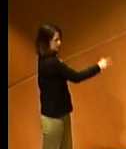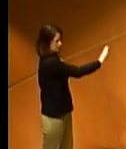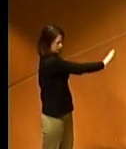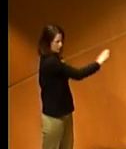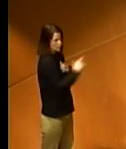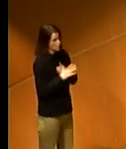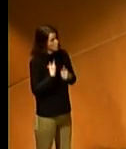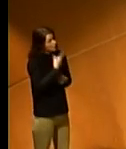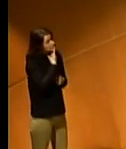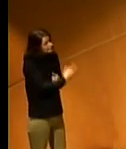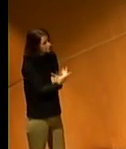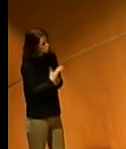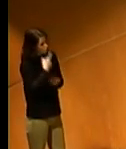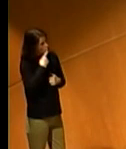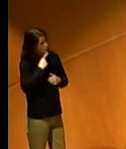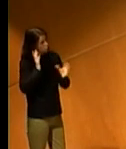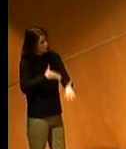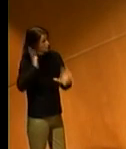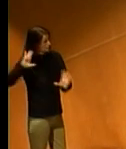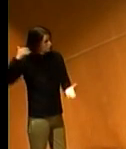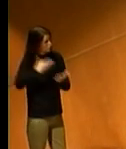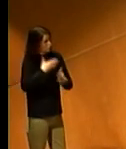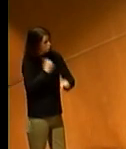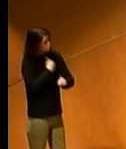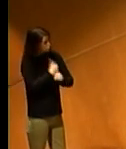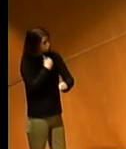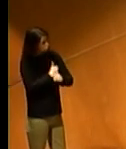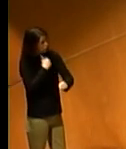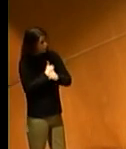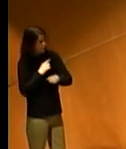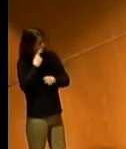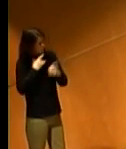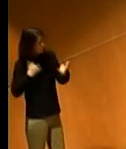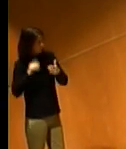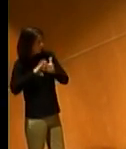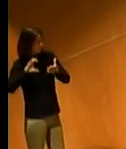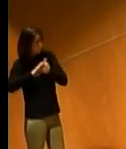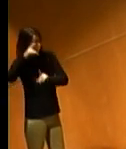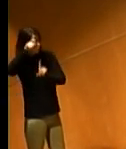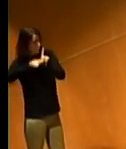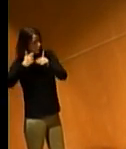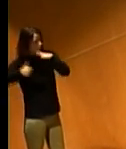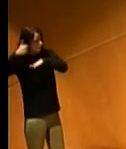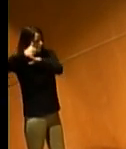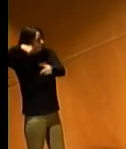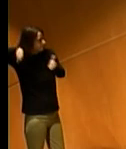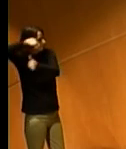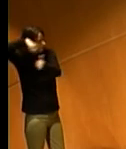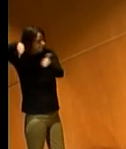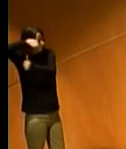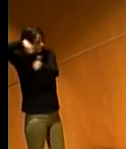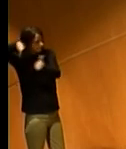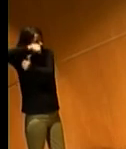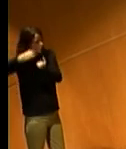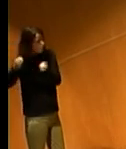c'est que chaque année, depuis plus de 10 ans, les recteurs qui se sont succédés à Toulouse continuent à mettre des stages